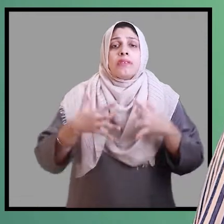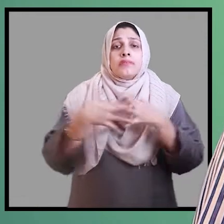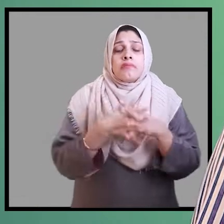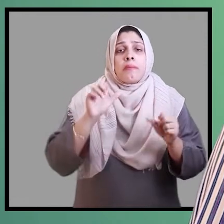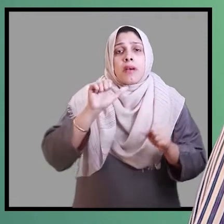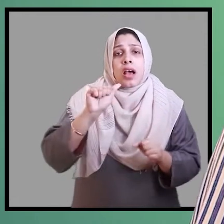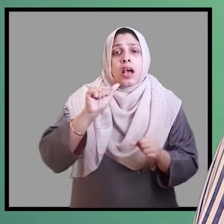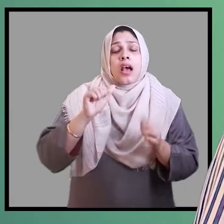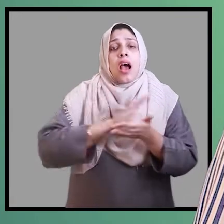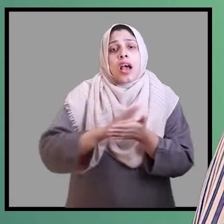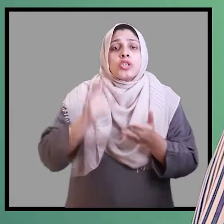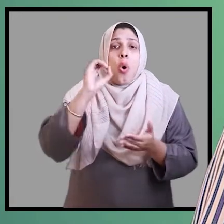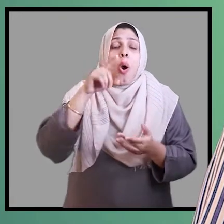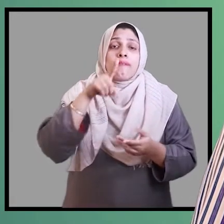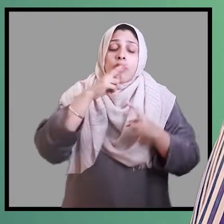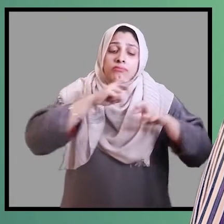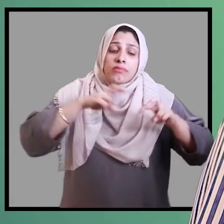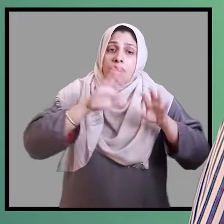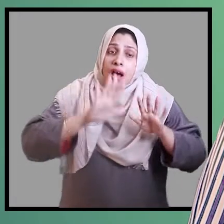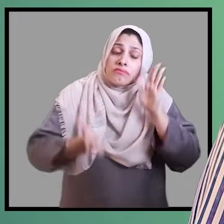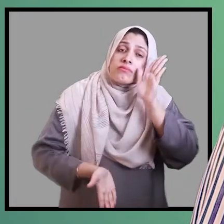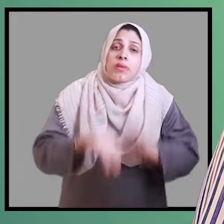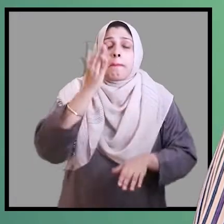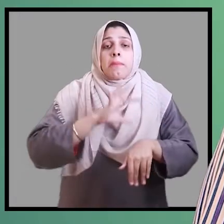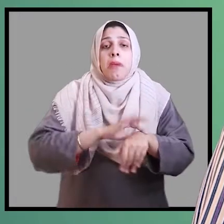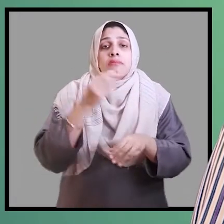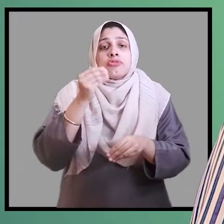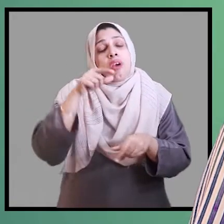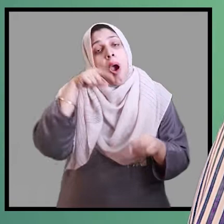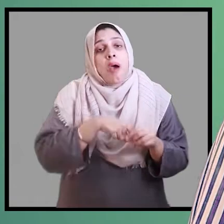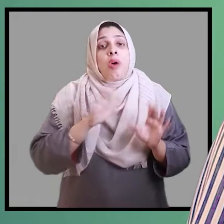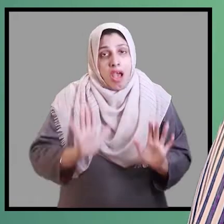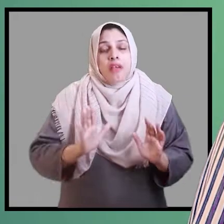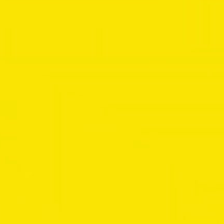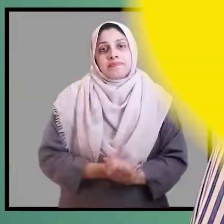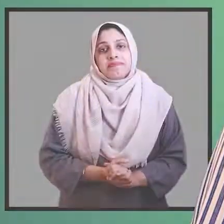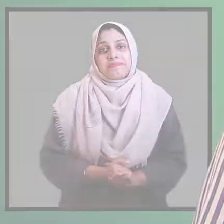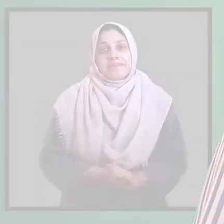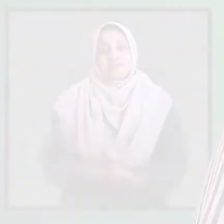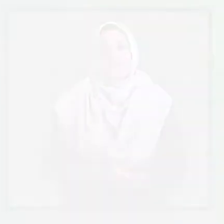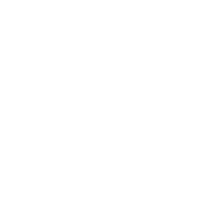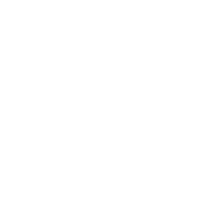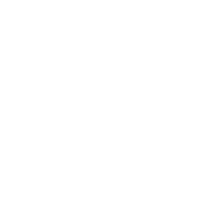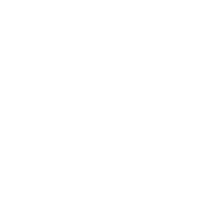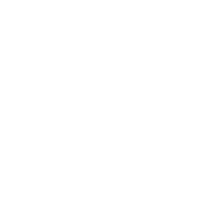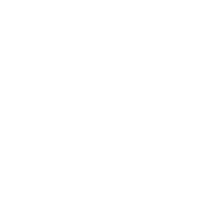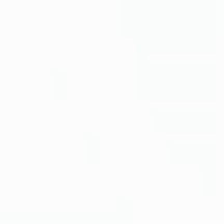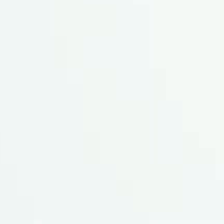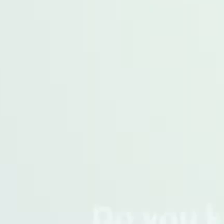शुगर के मर्ज जो है वो बढ़ रहा है और WHO की रिसर्च है कि आइंदा 20 साल में डबल ऑफ द पेशेंट हो जाएंगे शुगर के।